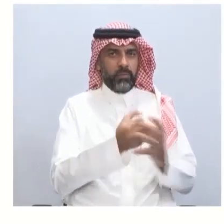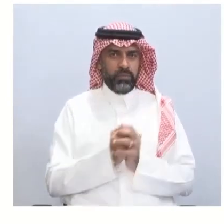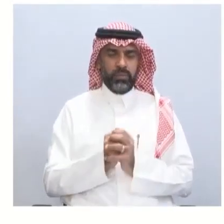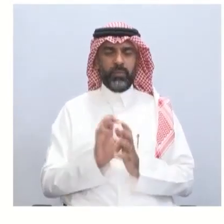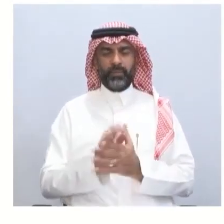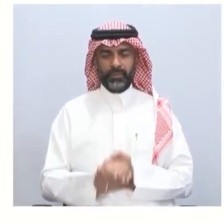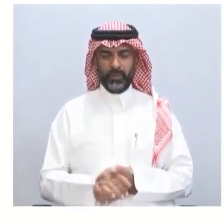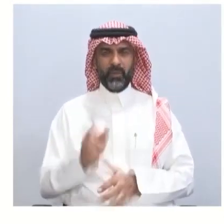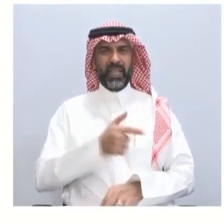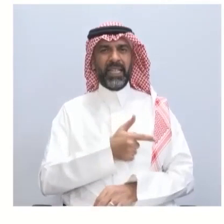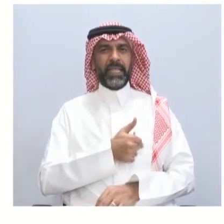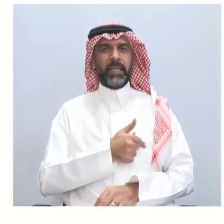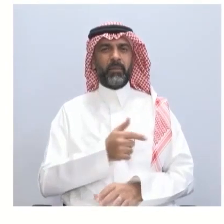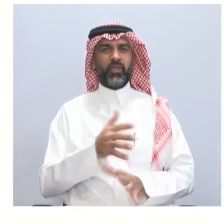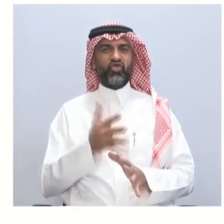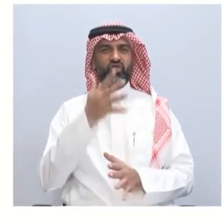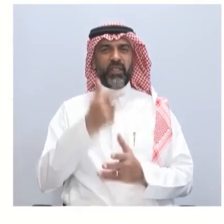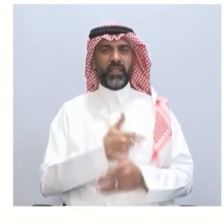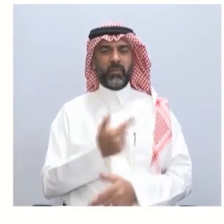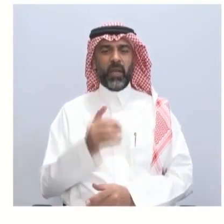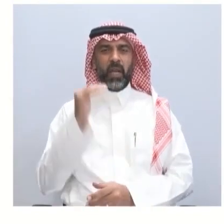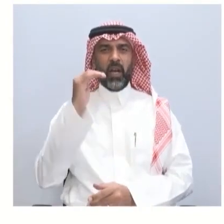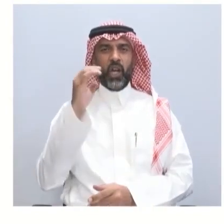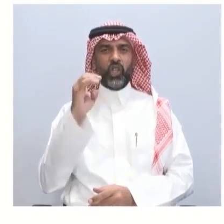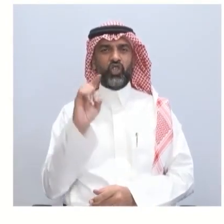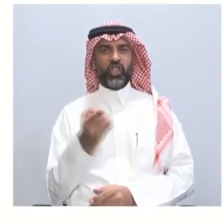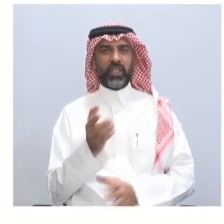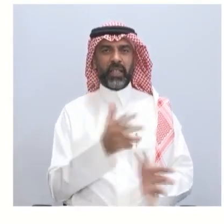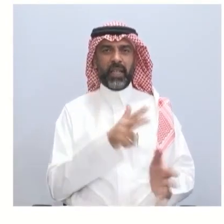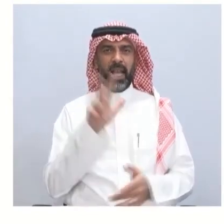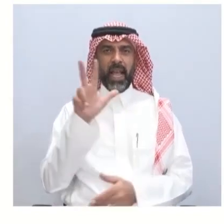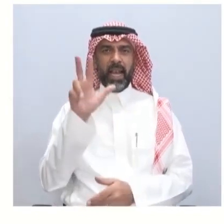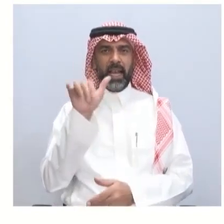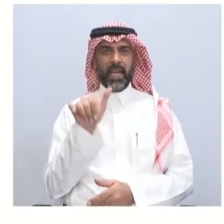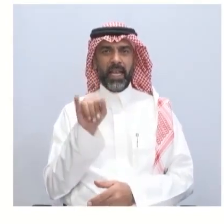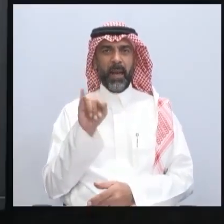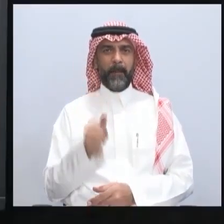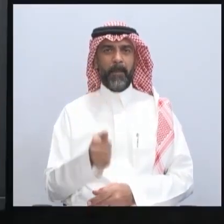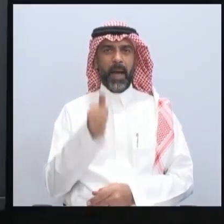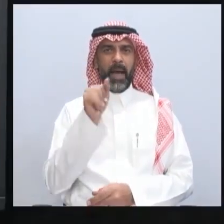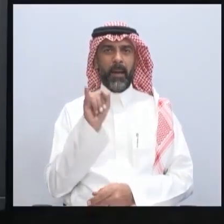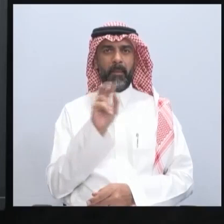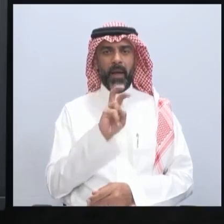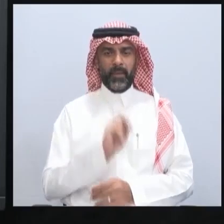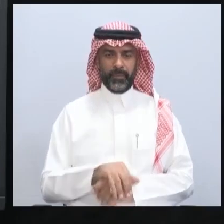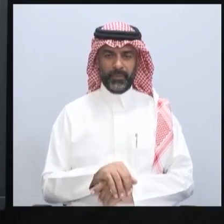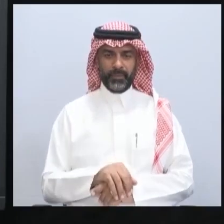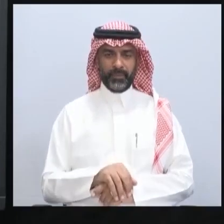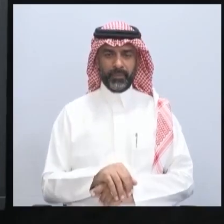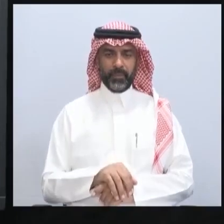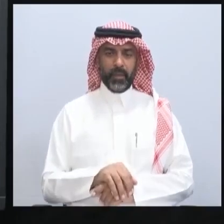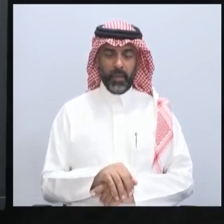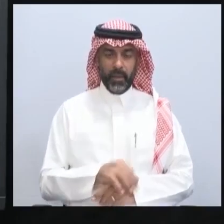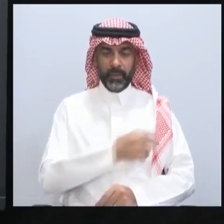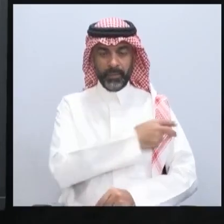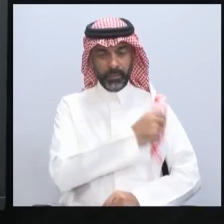تعرفنا الى امر مهم جدا من كان يسكن خضراء حجر قبل